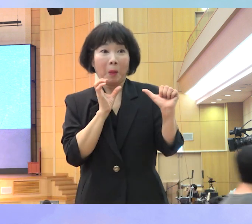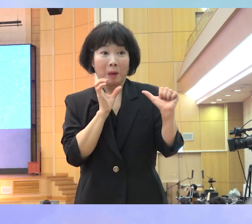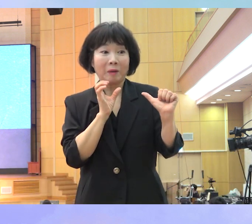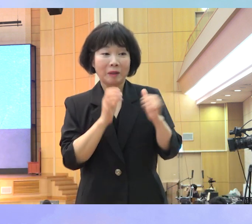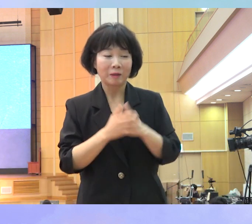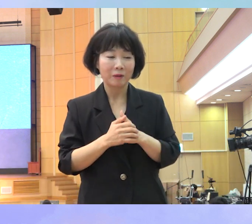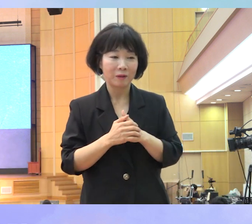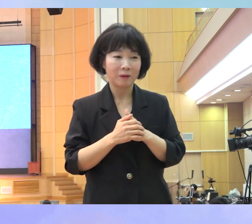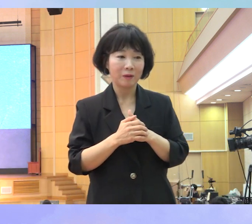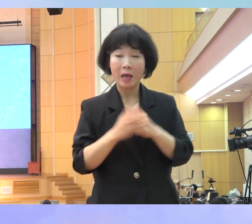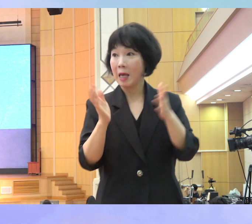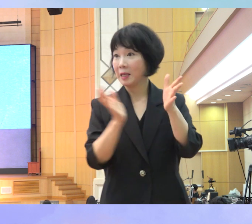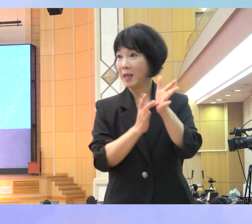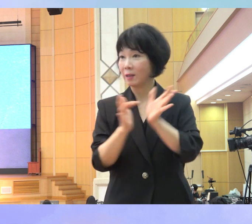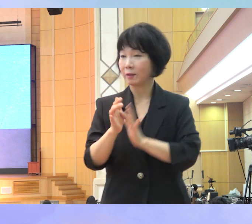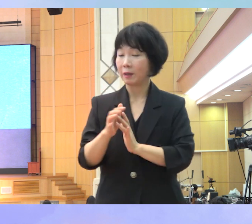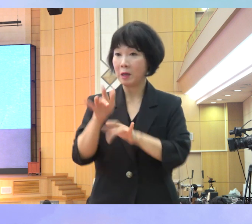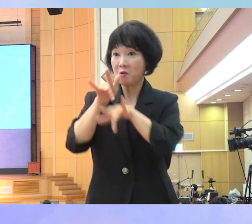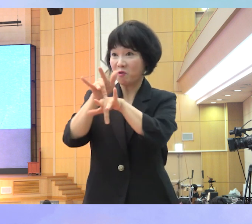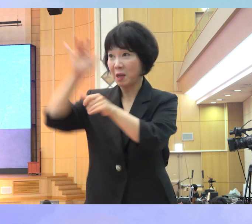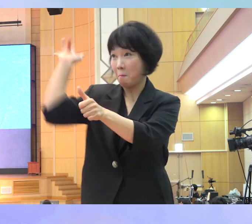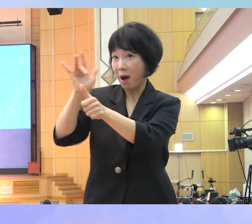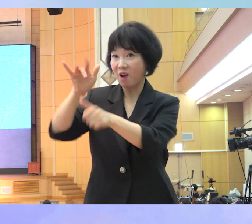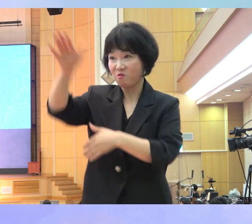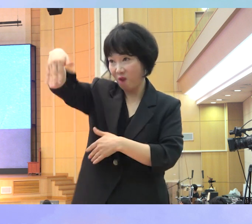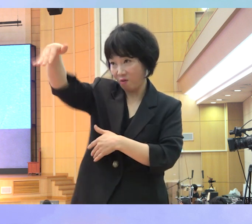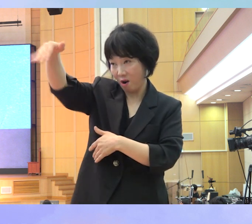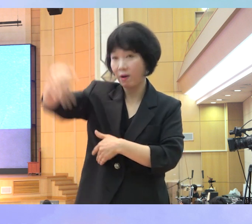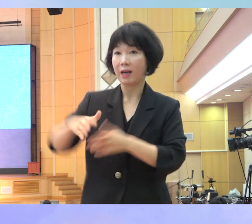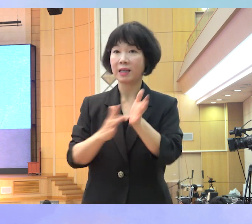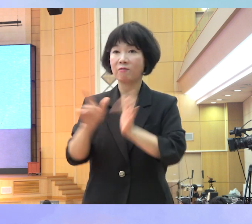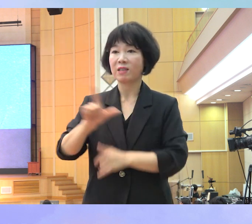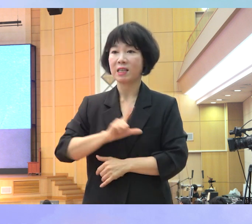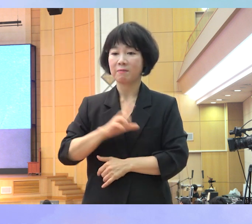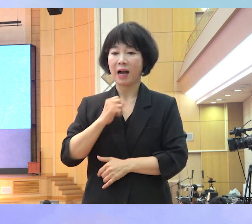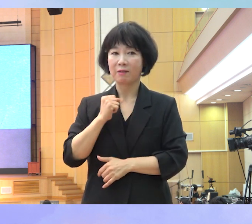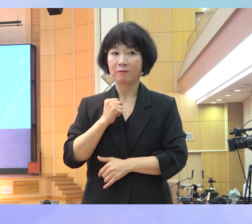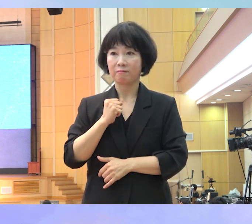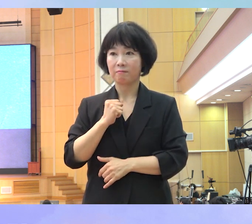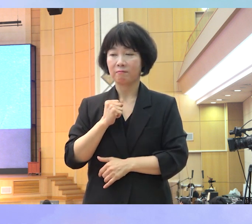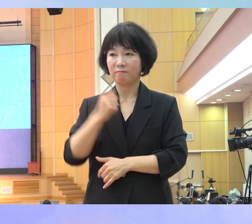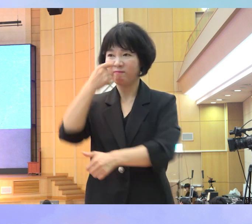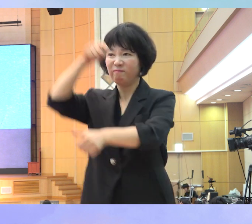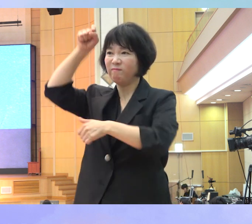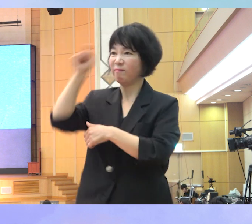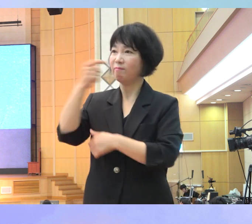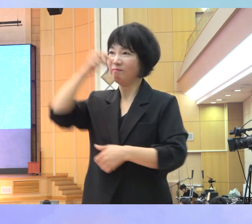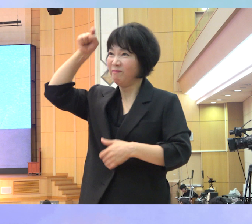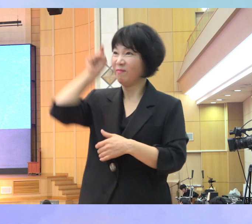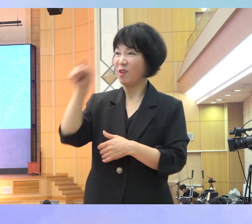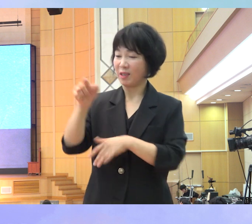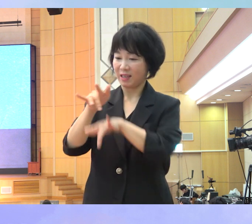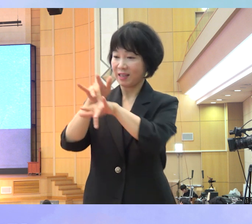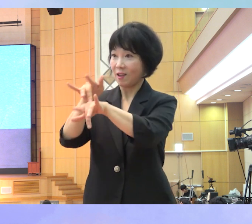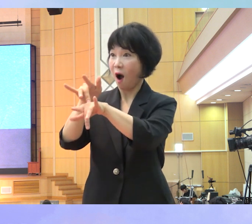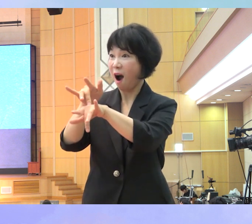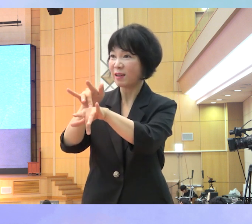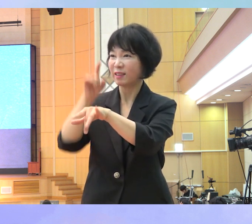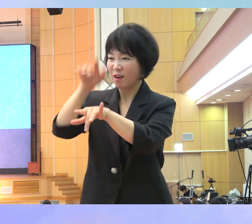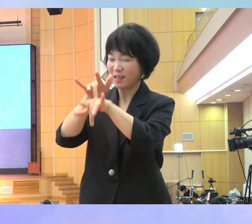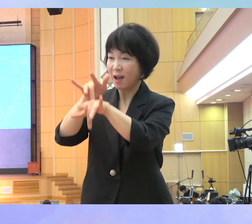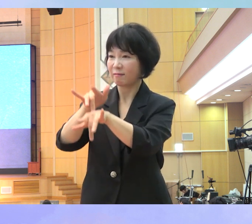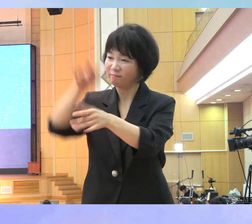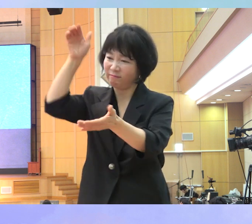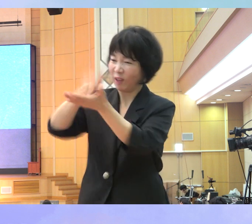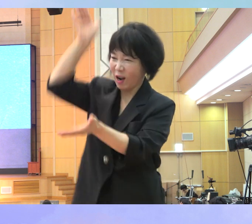바울이 말하는 그 예수의 이름을 빙자하여 명하노니 귀신 들린 자에게 이 악귀야